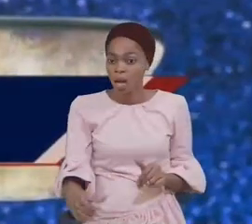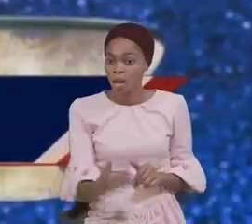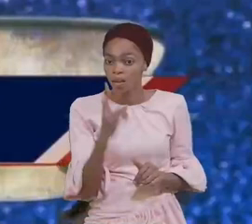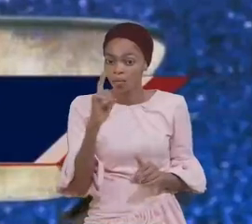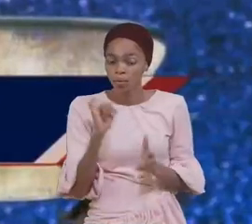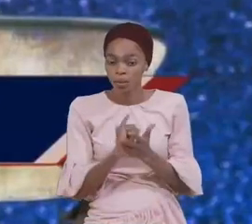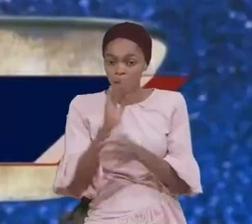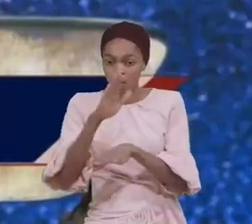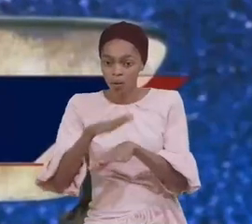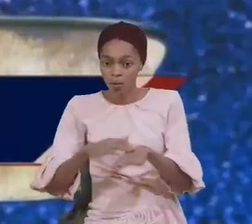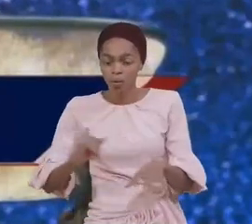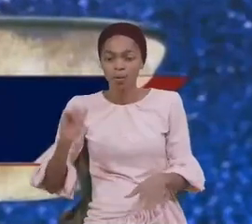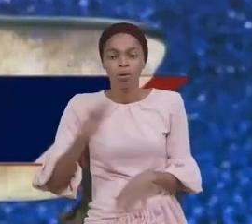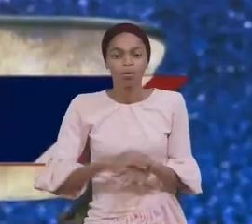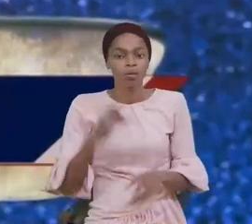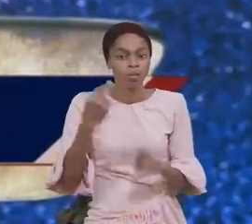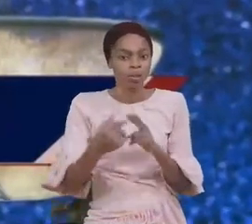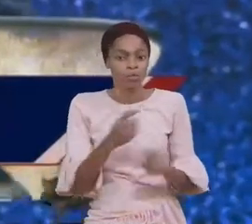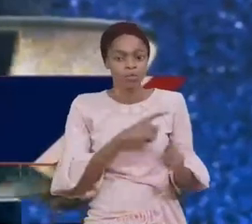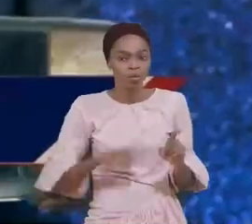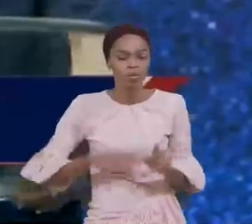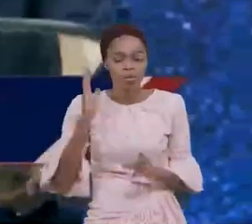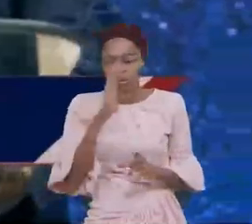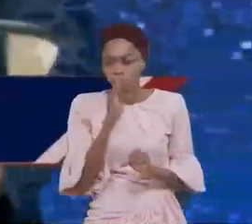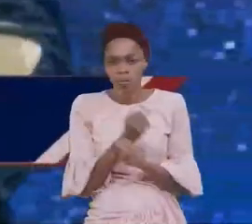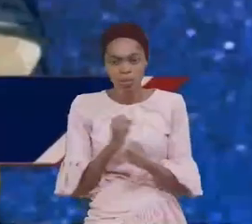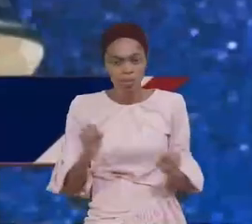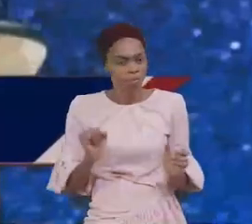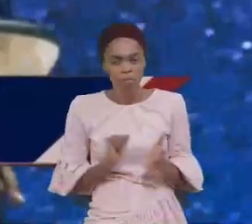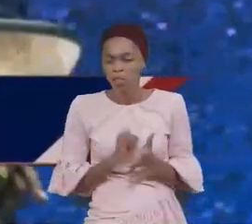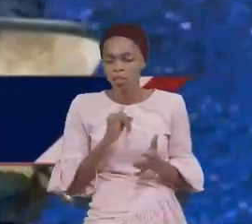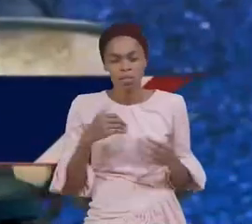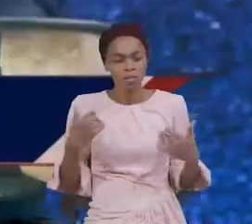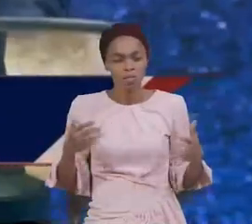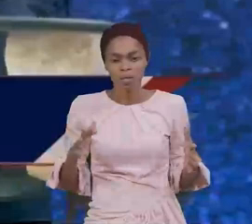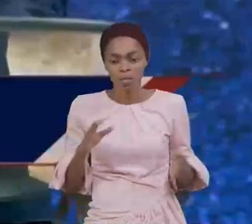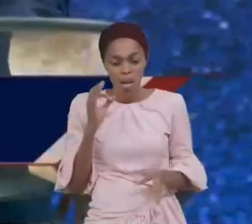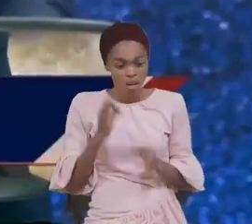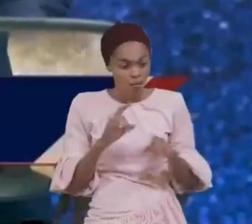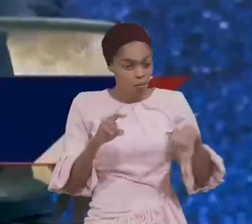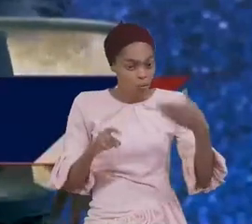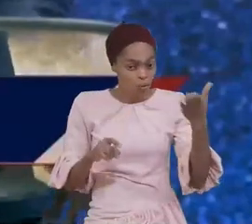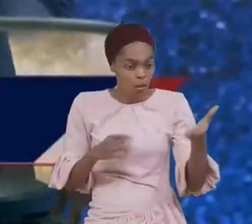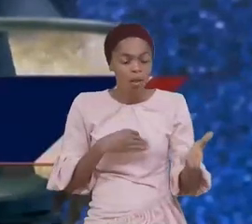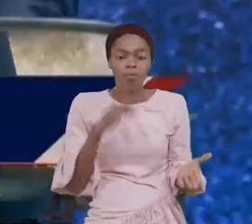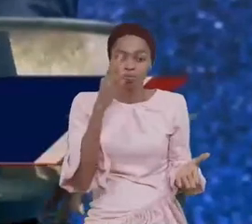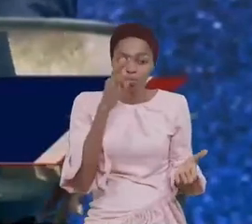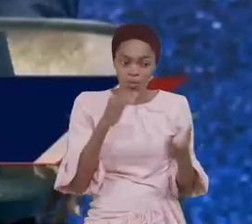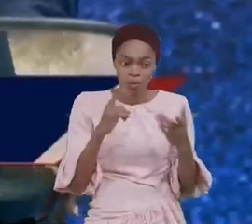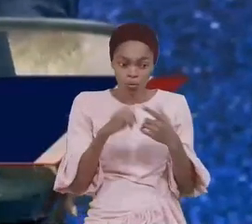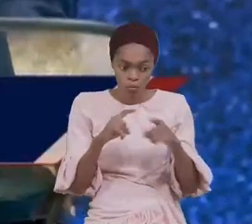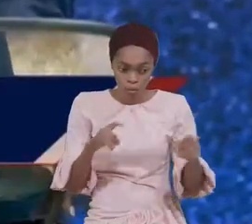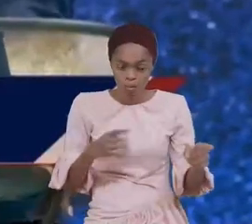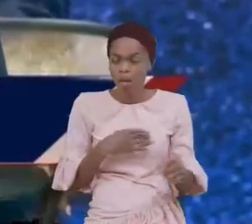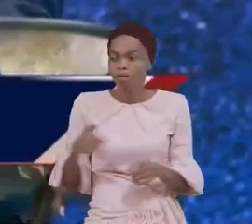Romains 10 et 13. Car quiconque invoquera le nom du Seigneur sera sauvé. C'est ce qu'il faut. Si nous allons là-bas et que nous leur prêchons, si on